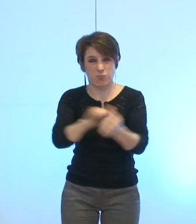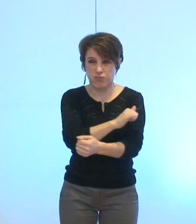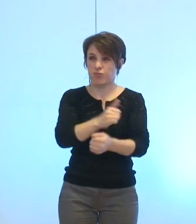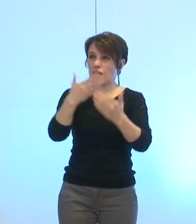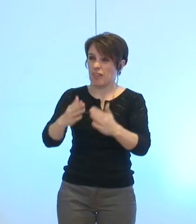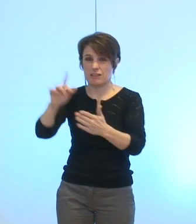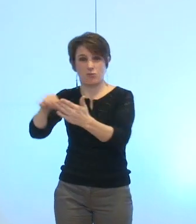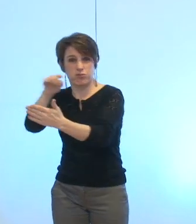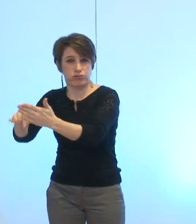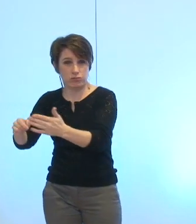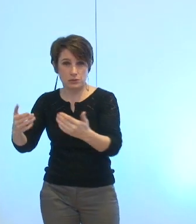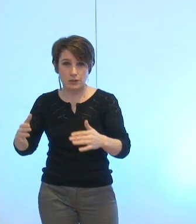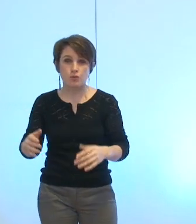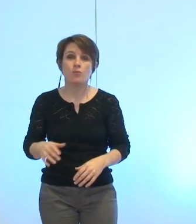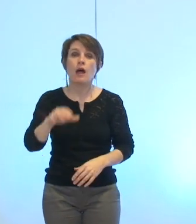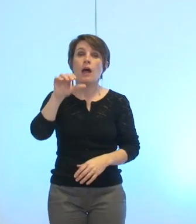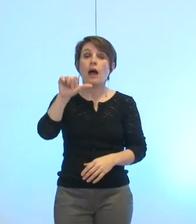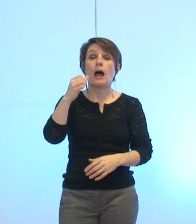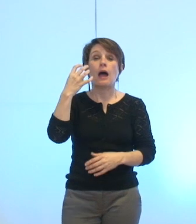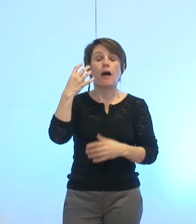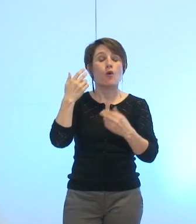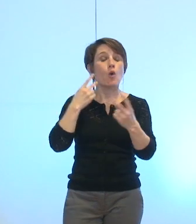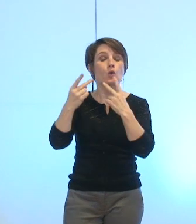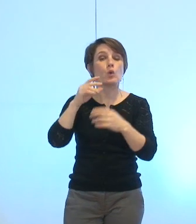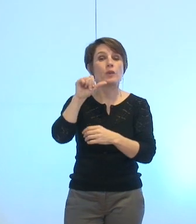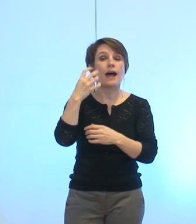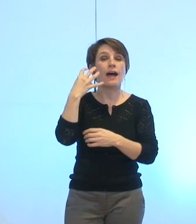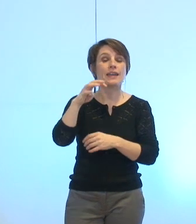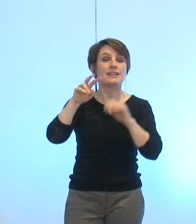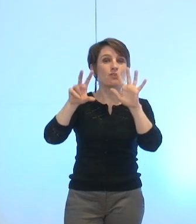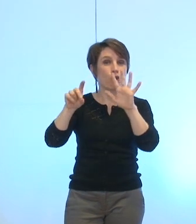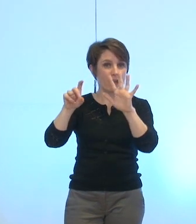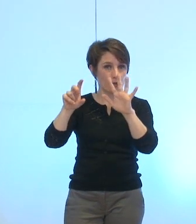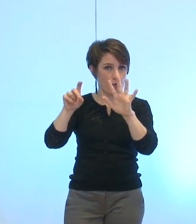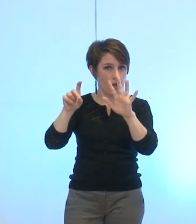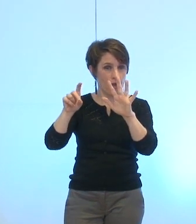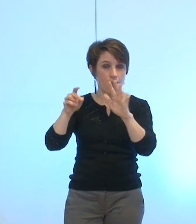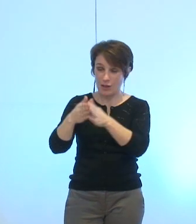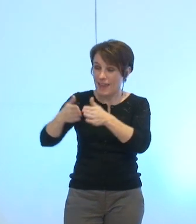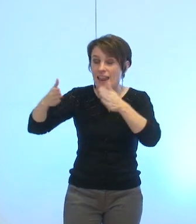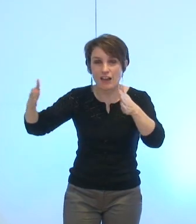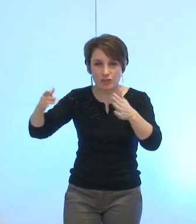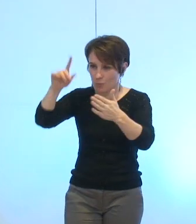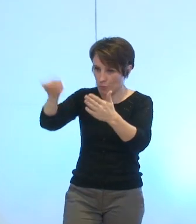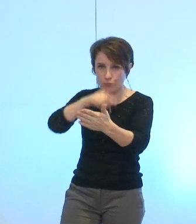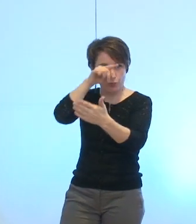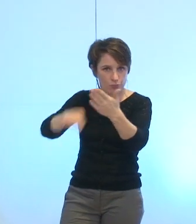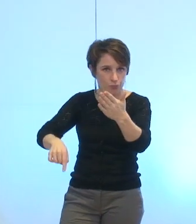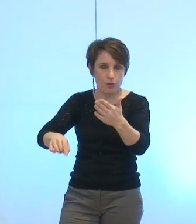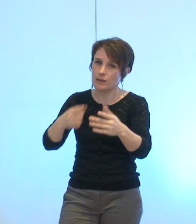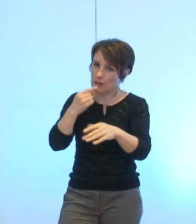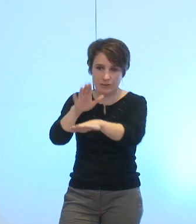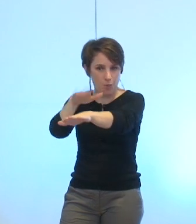abandon de l'élargissement de la 480 condamnant notre ville à rester sur le podium des villes les plus embouteillé on réptera aantis qu'il